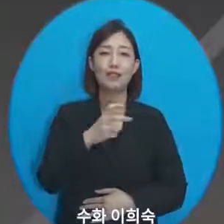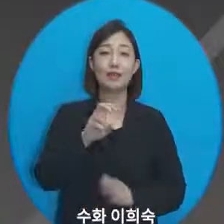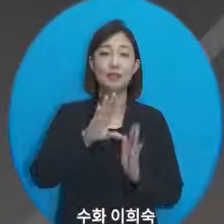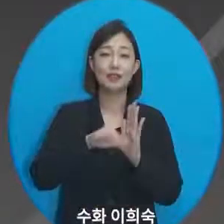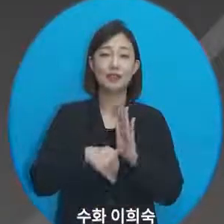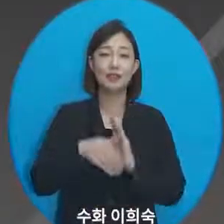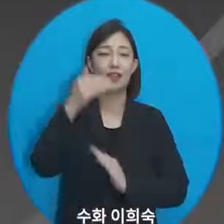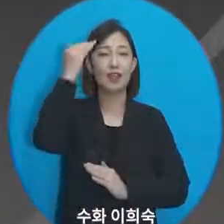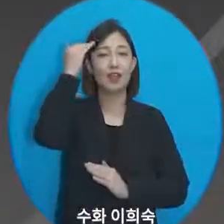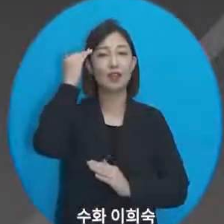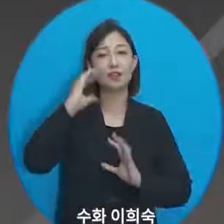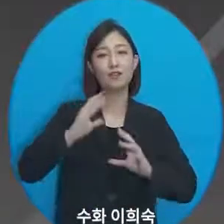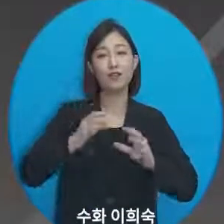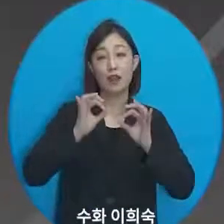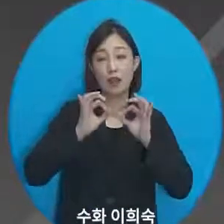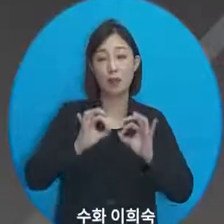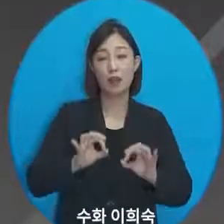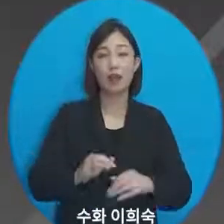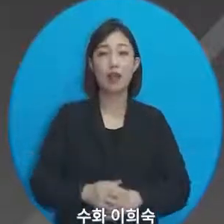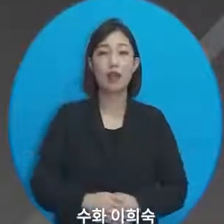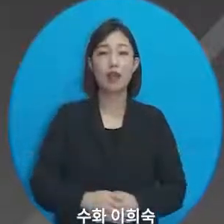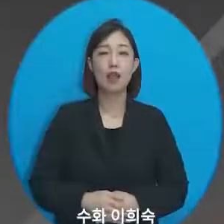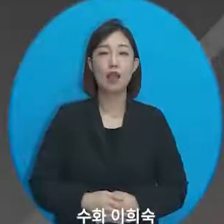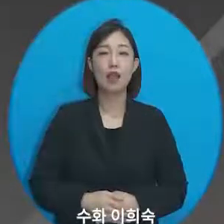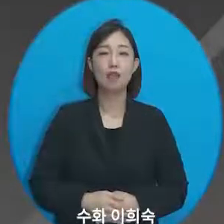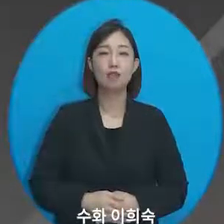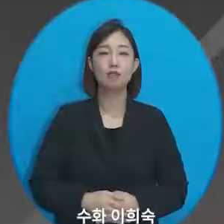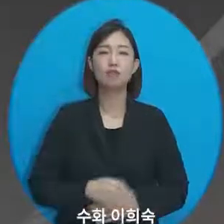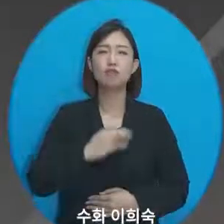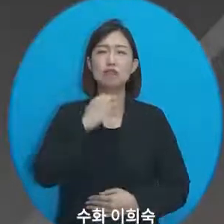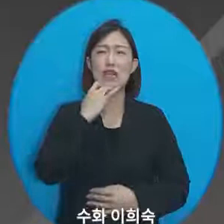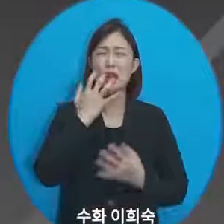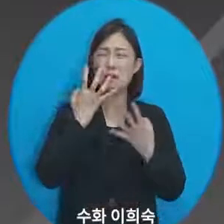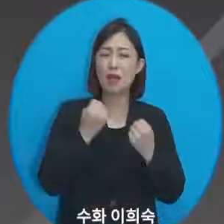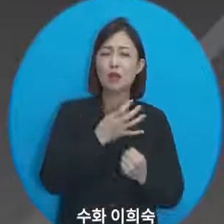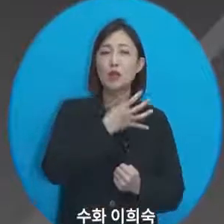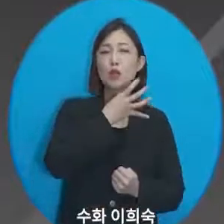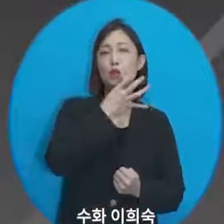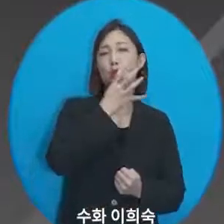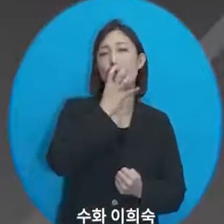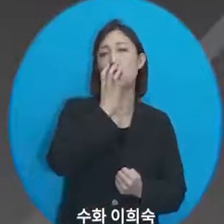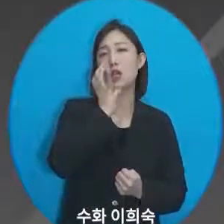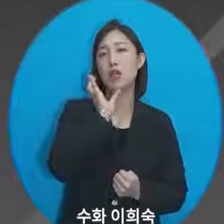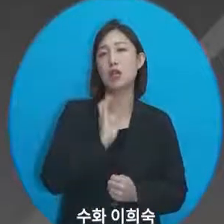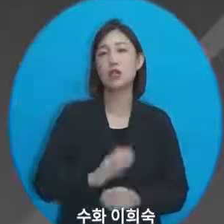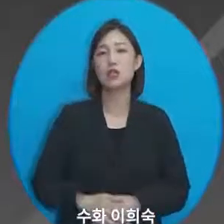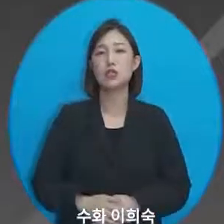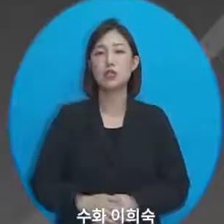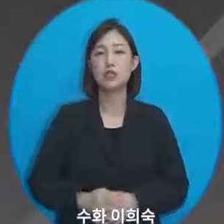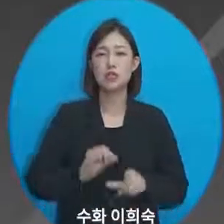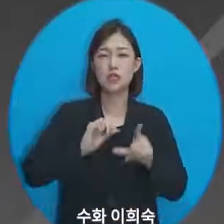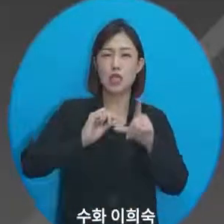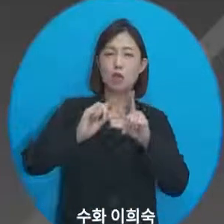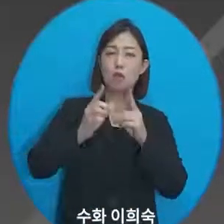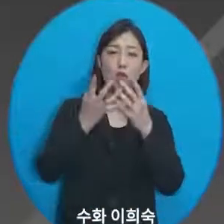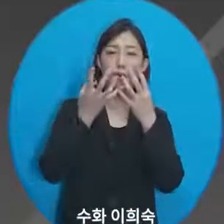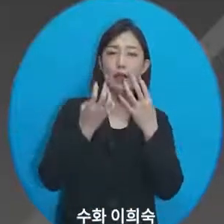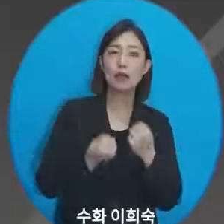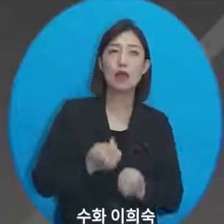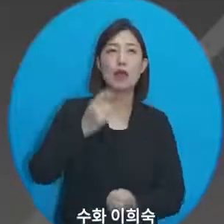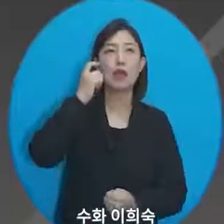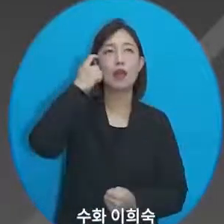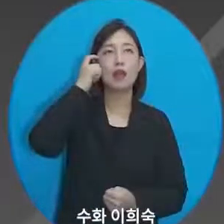2020년 대한민국은 인구 중 5명 가운데 1명은 노인이 될 거라고 하는 초고령